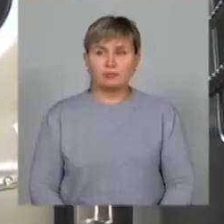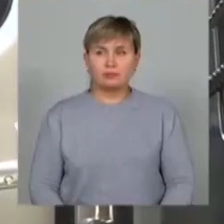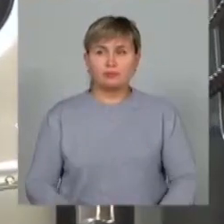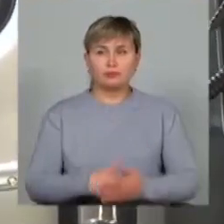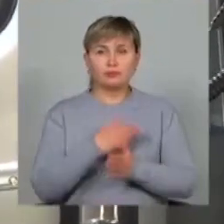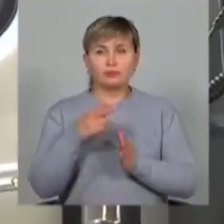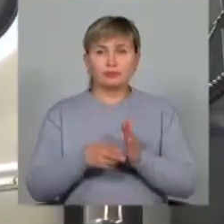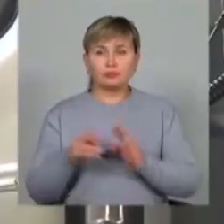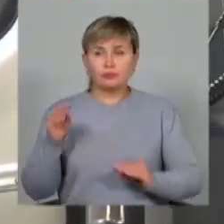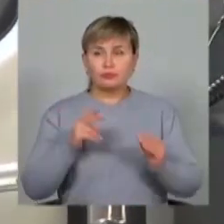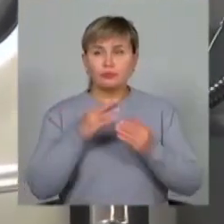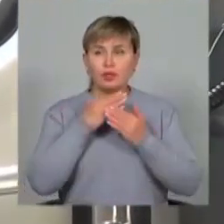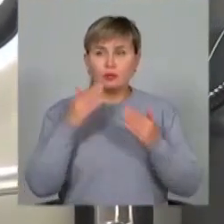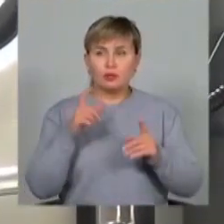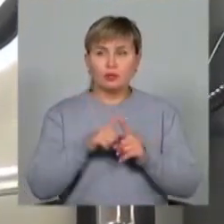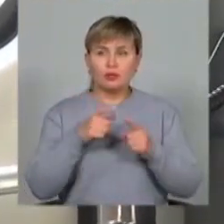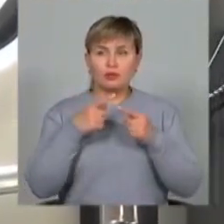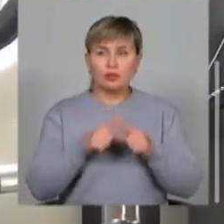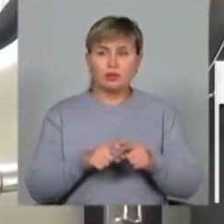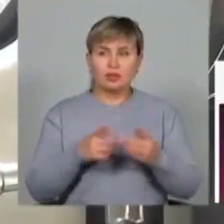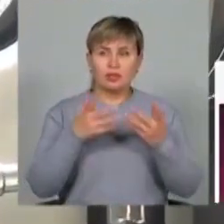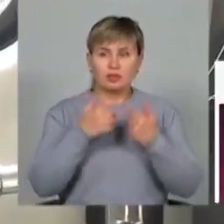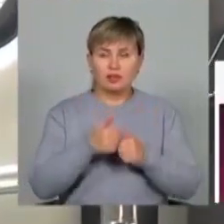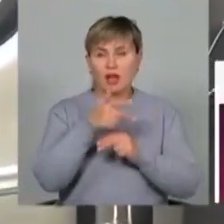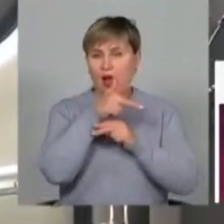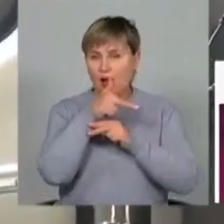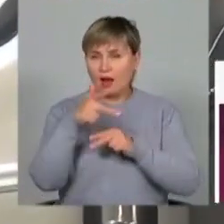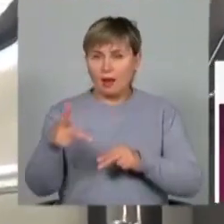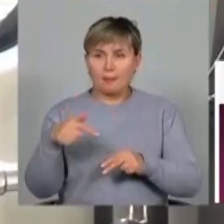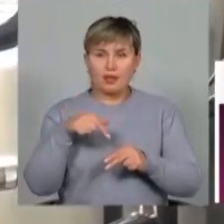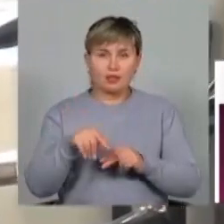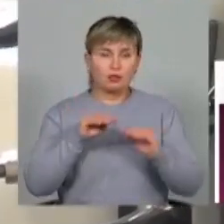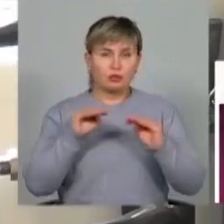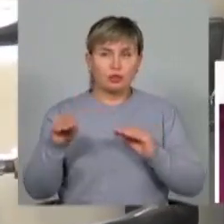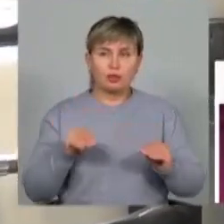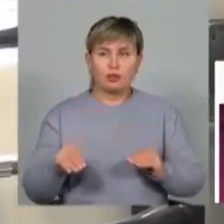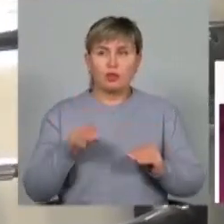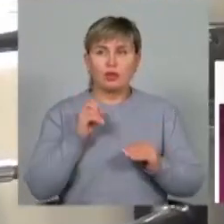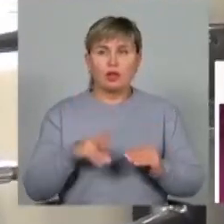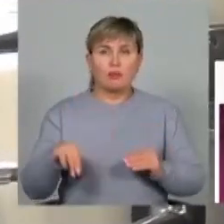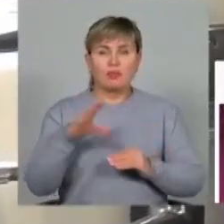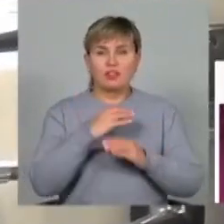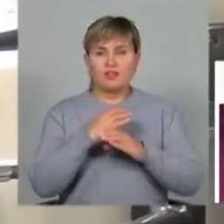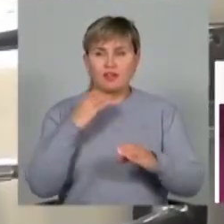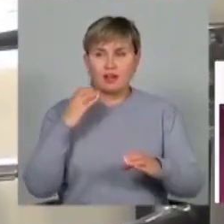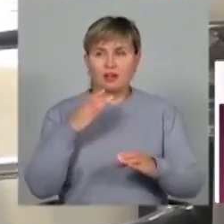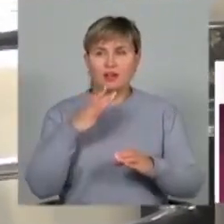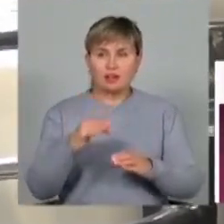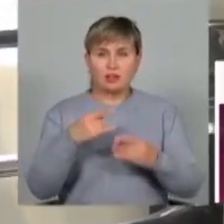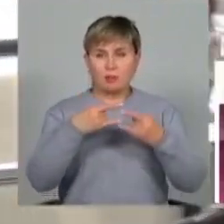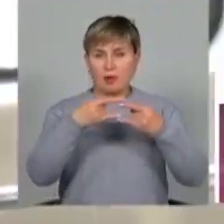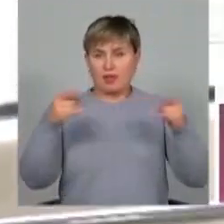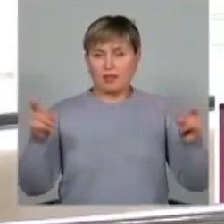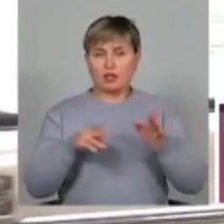Новые поезда собраны по последнему слову техники. Цифровые камеры видеонаблюдения здесь установлены как по всем вагонам, так и на передней панели